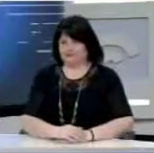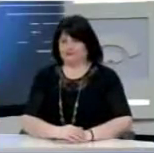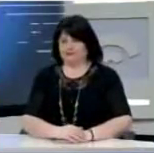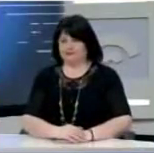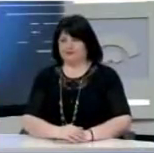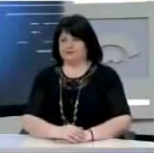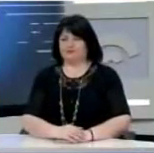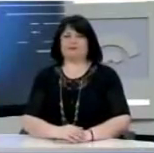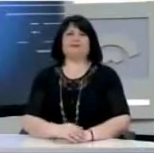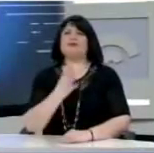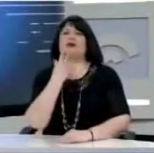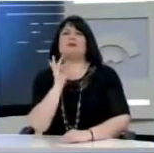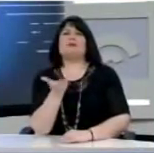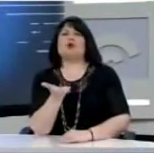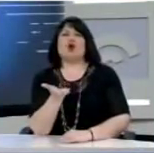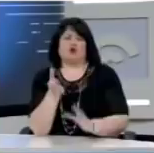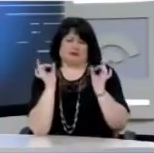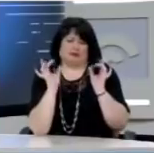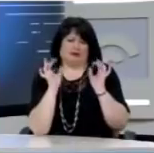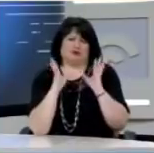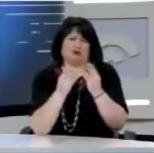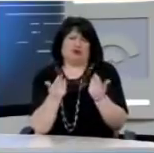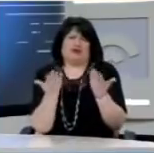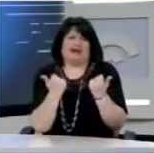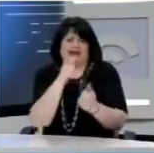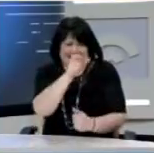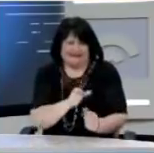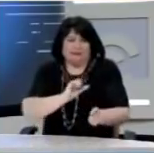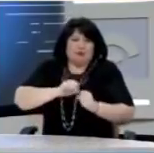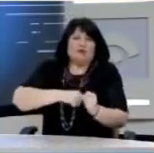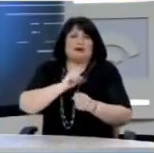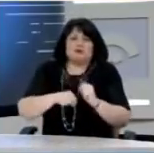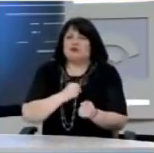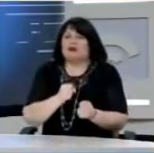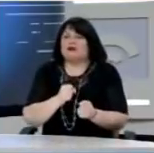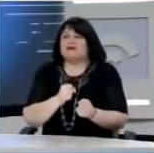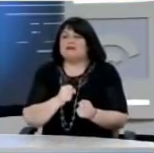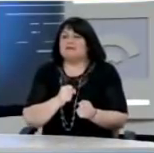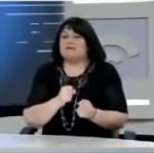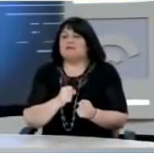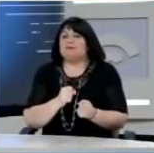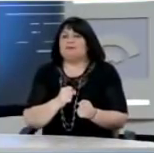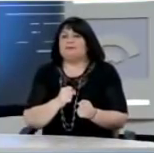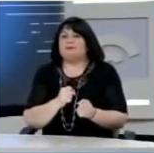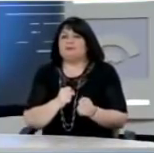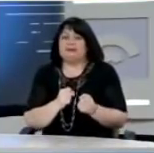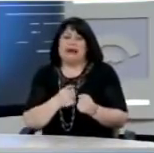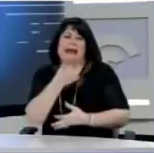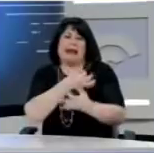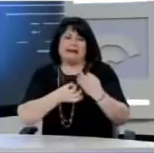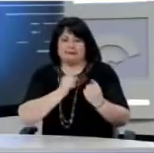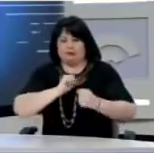Δεν έχει νόημα κανένα να προσπαθείτε και να προσποιήσετε, να μας